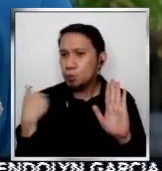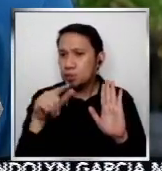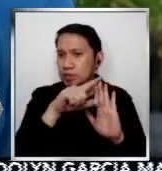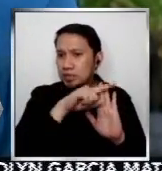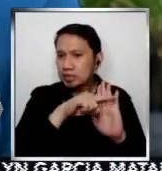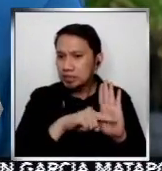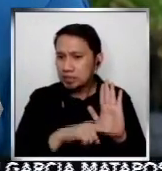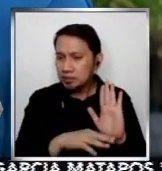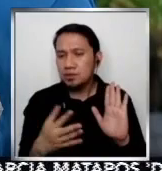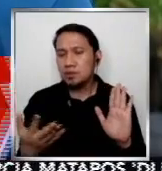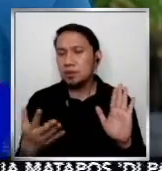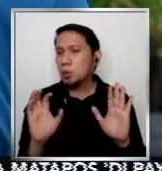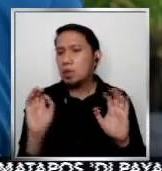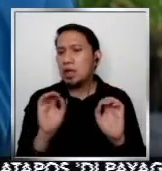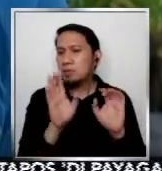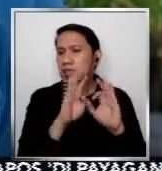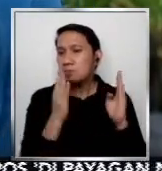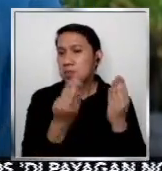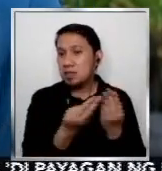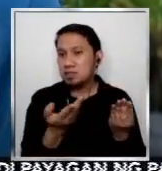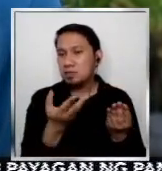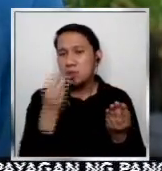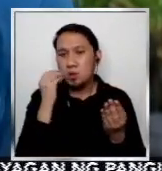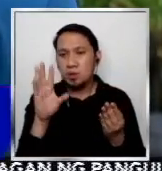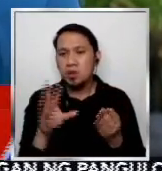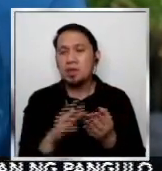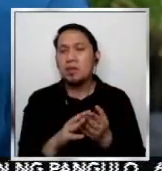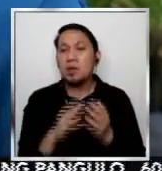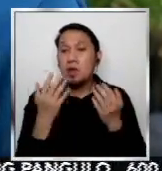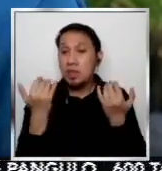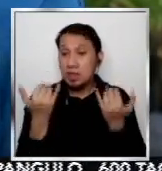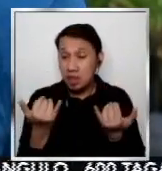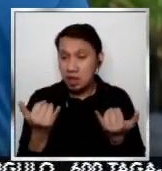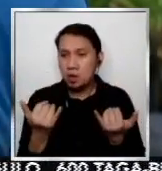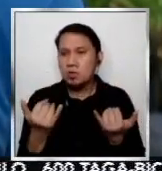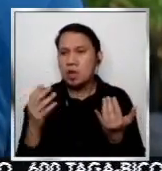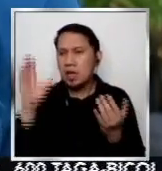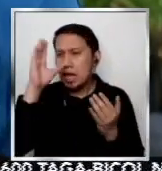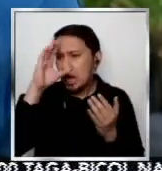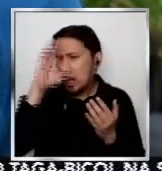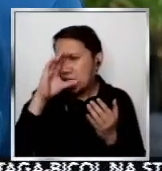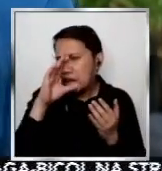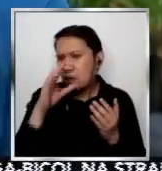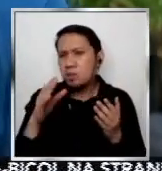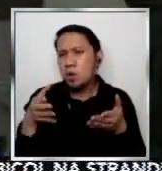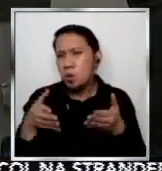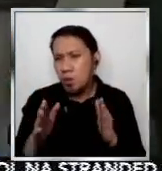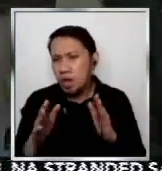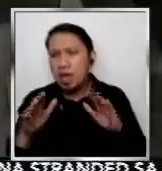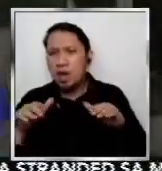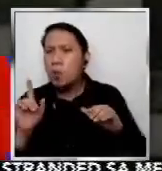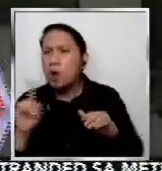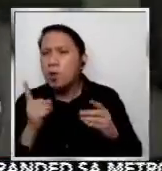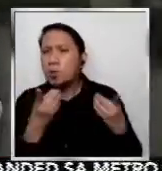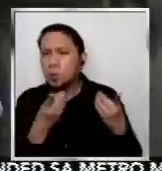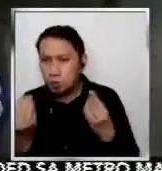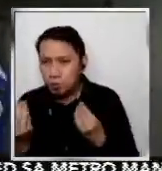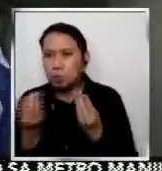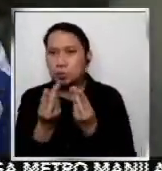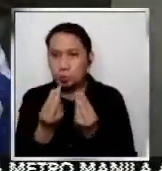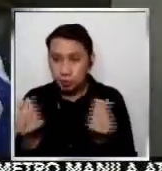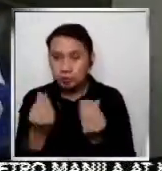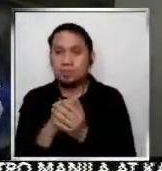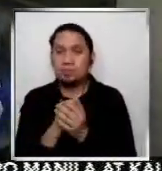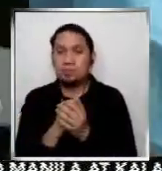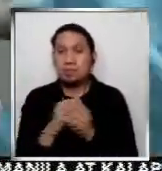parang unang batches ng papauwiin. So tayo po ngayon ay gumagawa ng paraan kung ano ating magagawa ngayong araw na ito. Kung hindi raw darating ang ibang